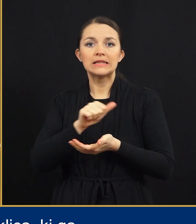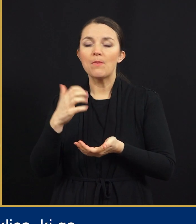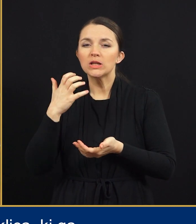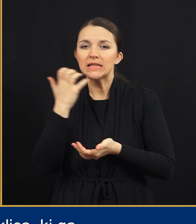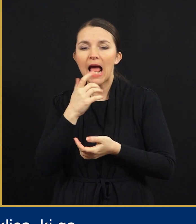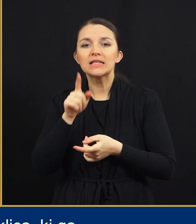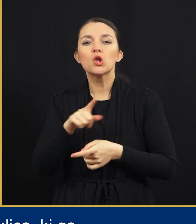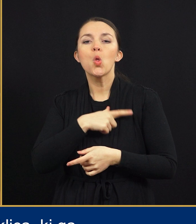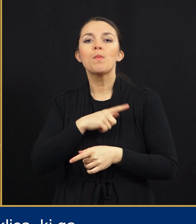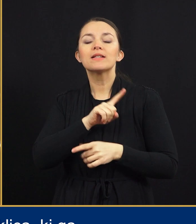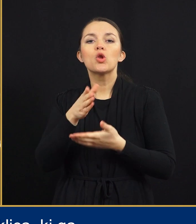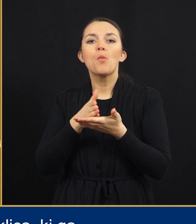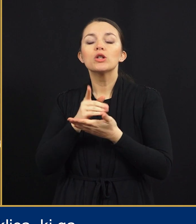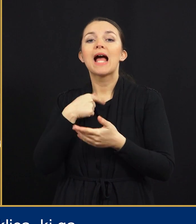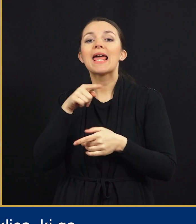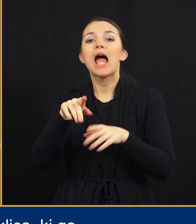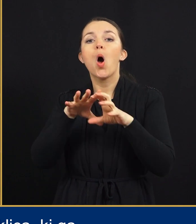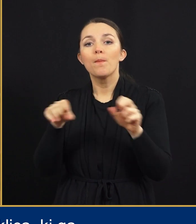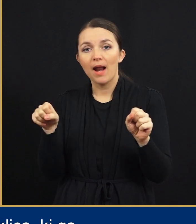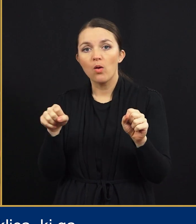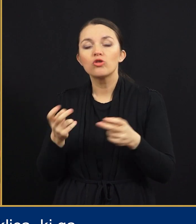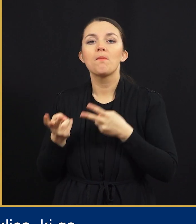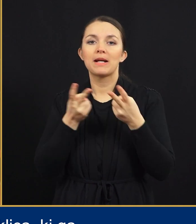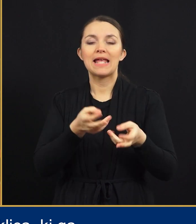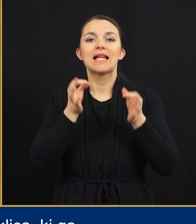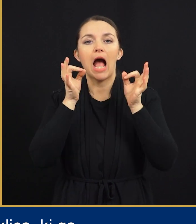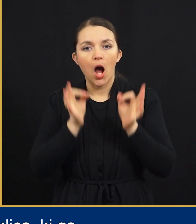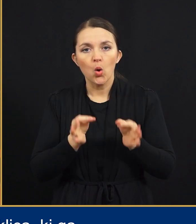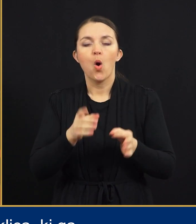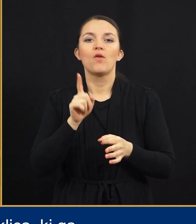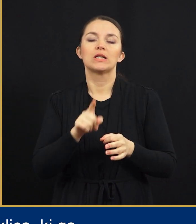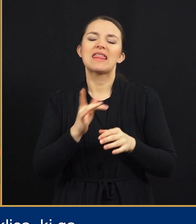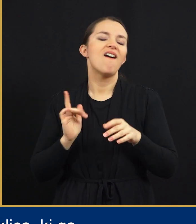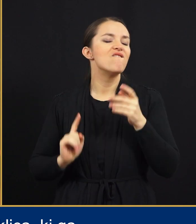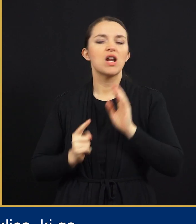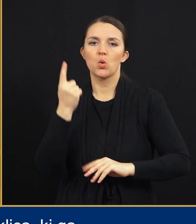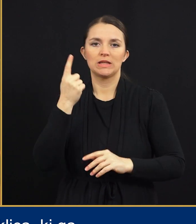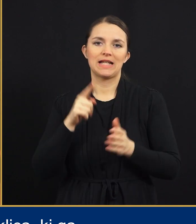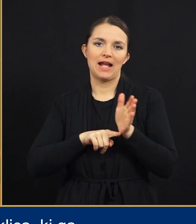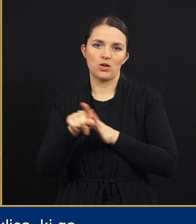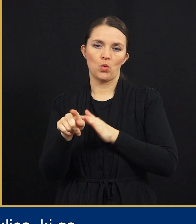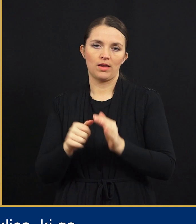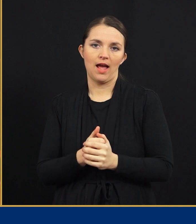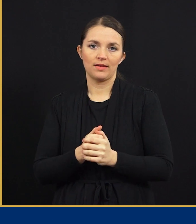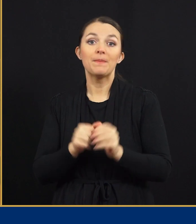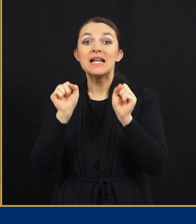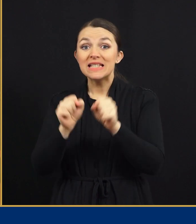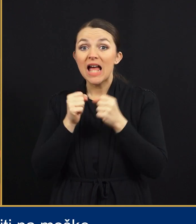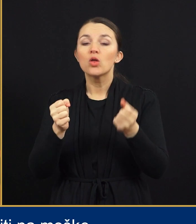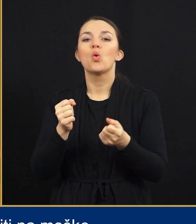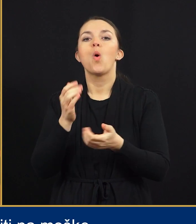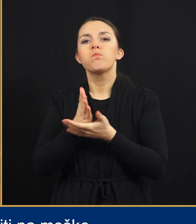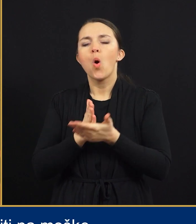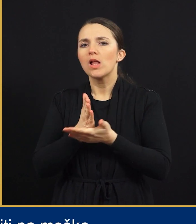Samo strast in ljubezen do poklica, ki ga upravljaš, prinese kakovost in vrhunske rezultate.